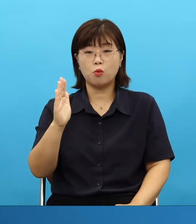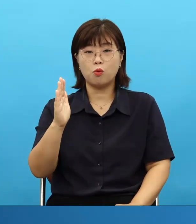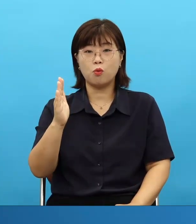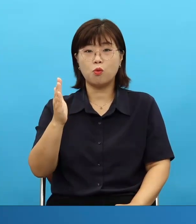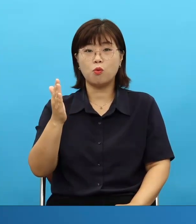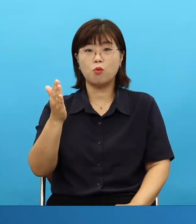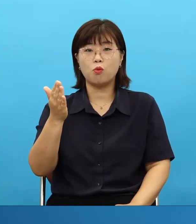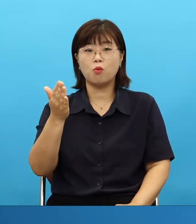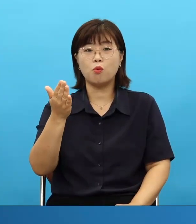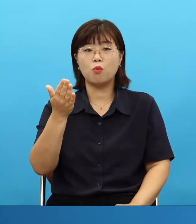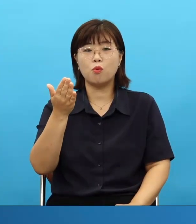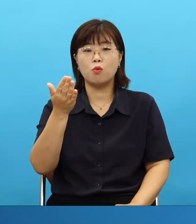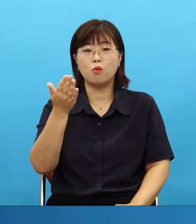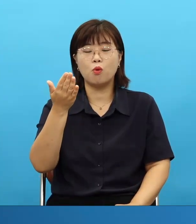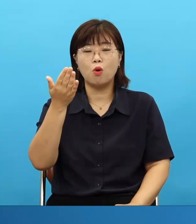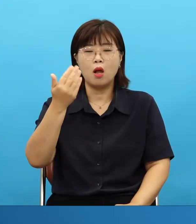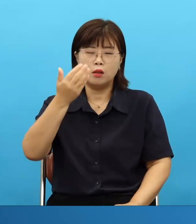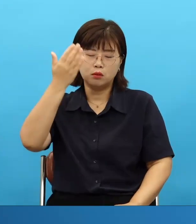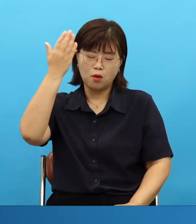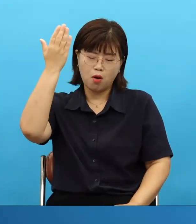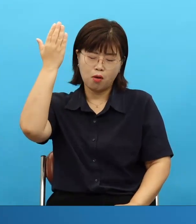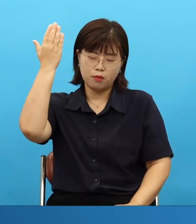되었고